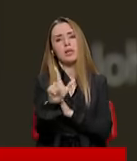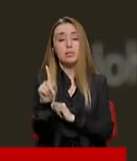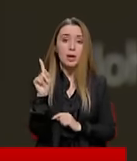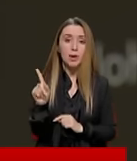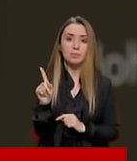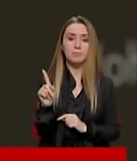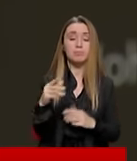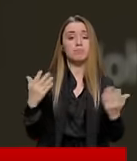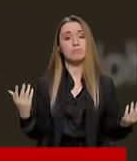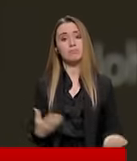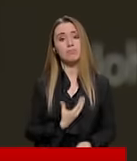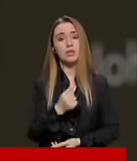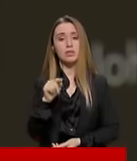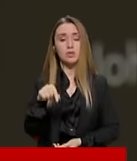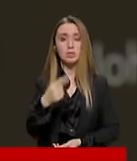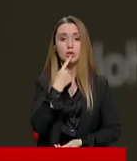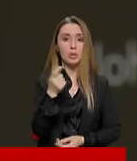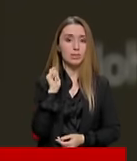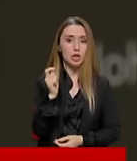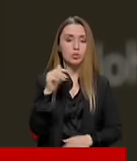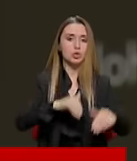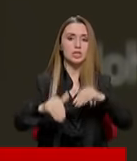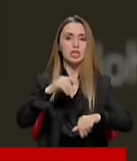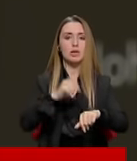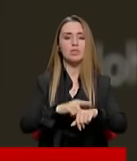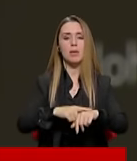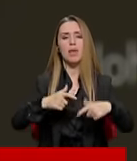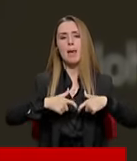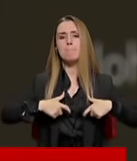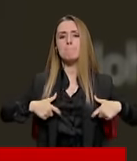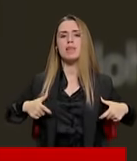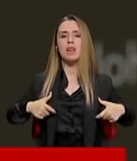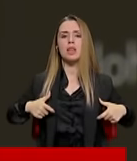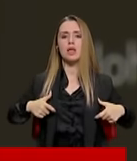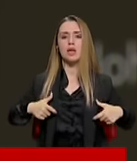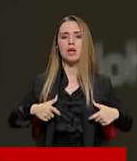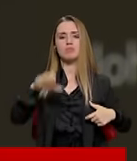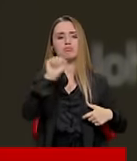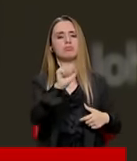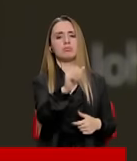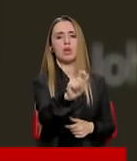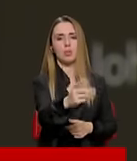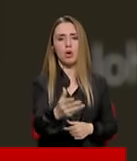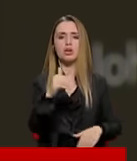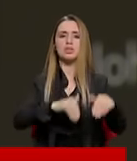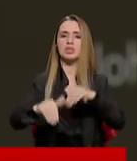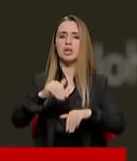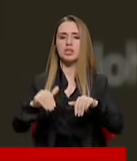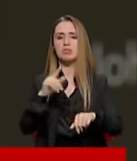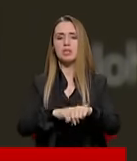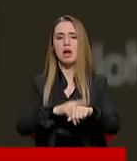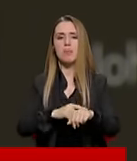ama maalesef şimdi söylemek durumundayım seçim zamanı Milliyet milliyetçilikleri tutuyor seçimden seçime